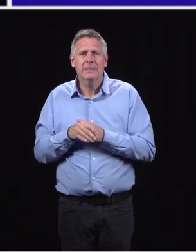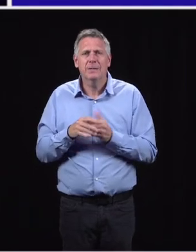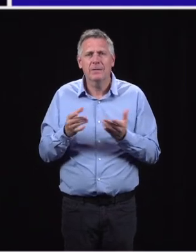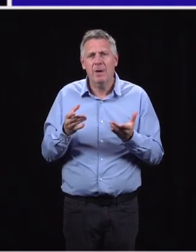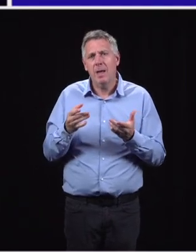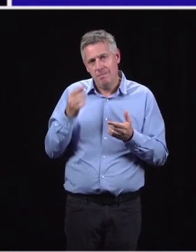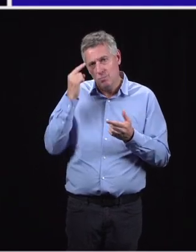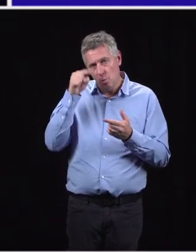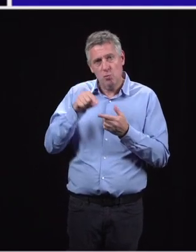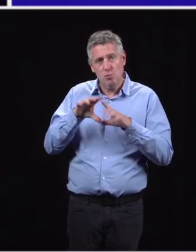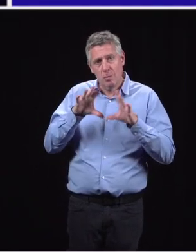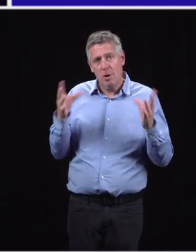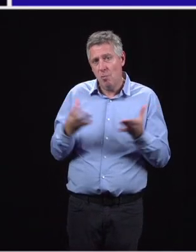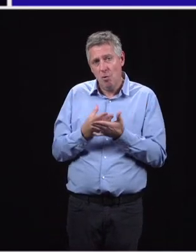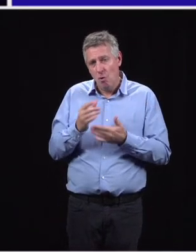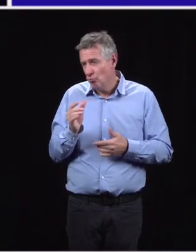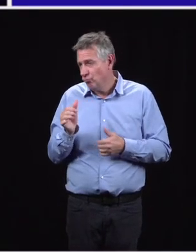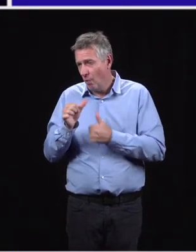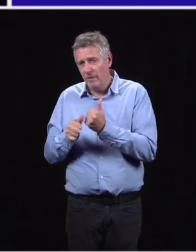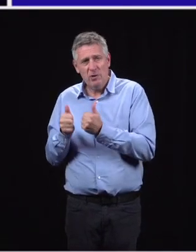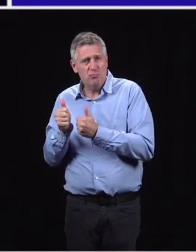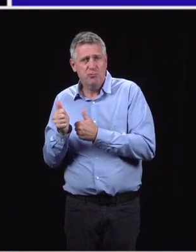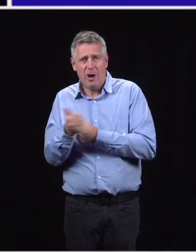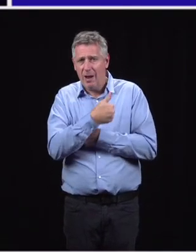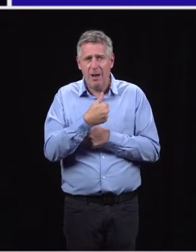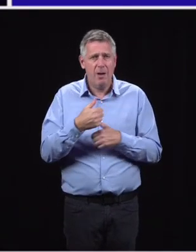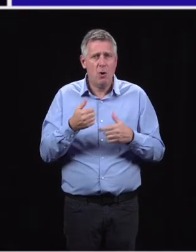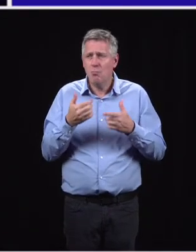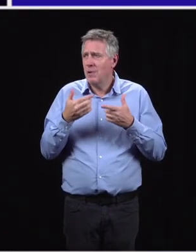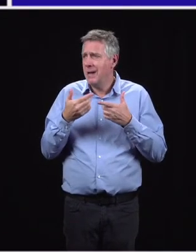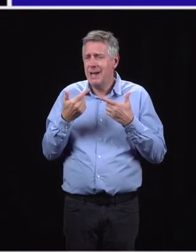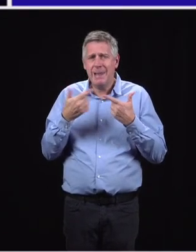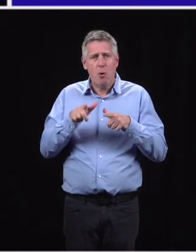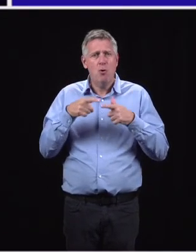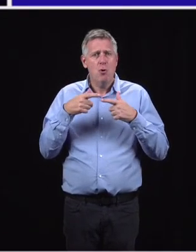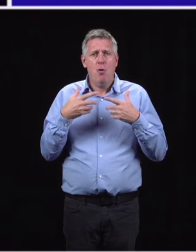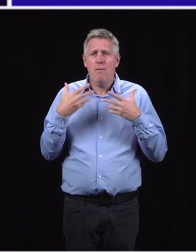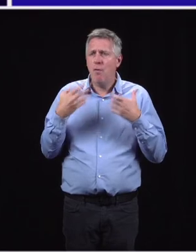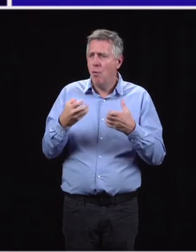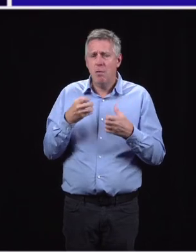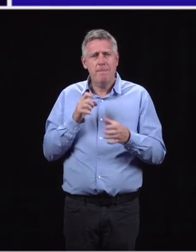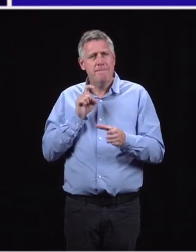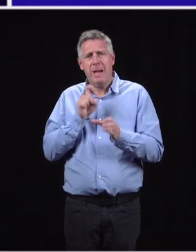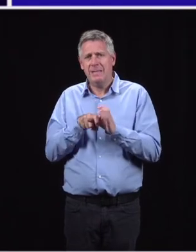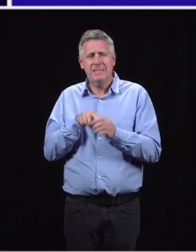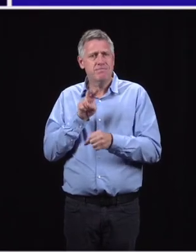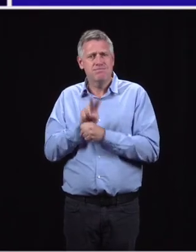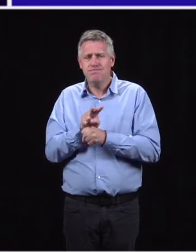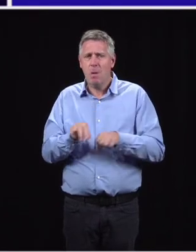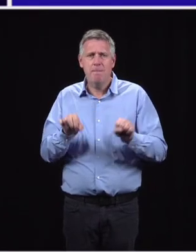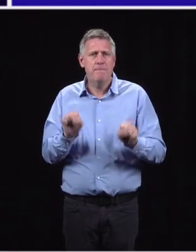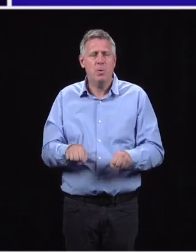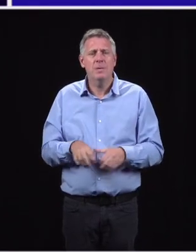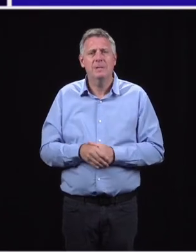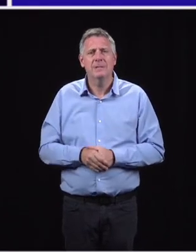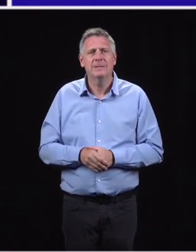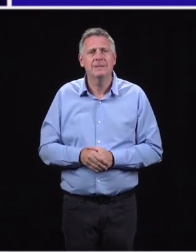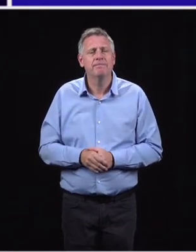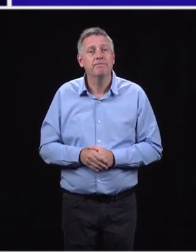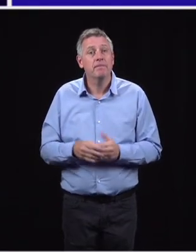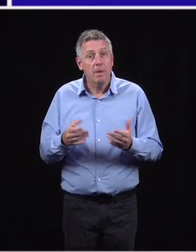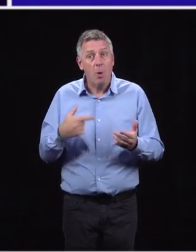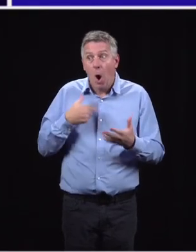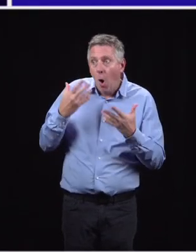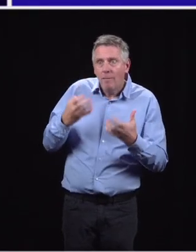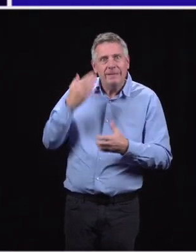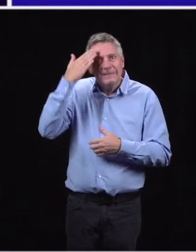permet vraiment de voilà chacun de d'y assister d'y participer comme il le souhaite on a le cadre là mais moi j'ai envie de savoir et ceux qui nous écoutent